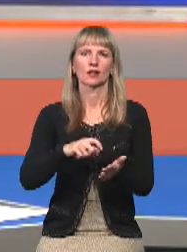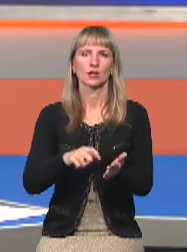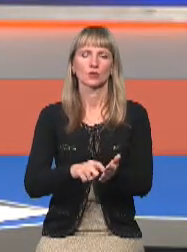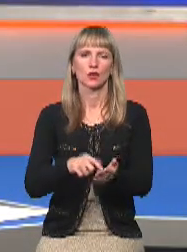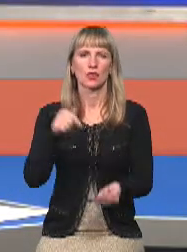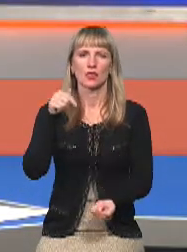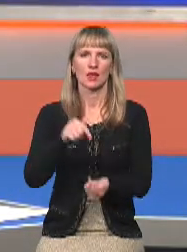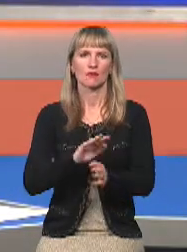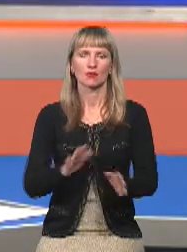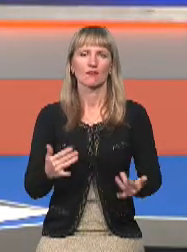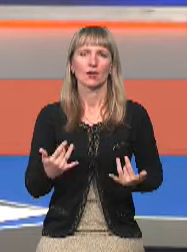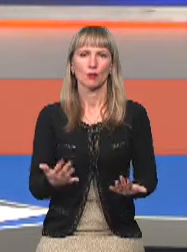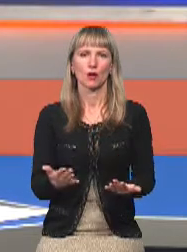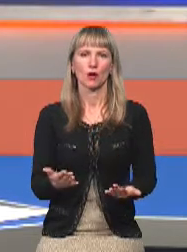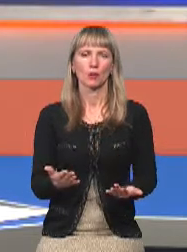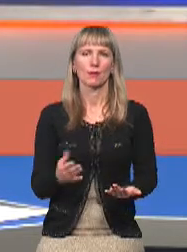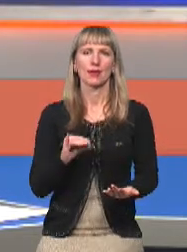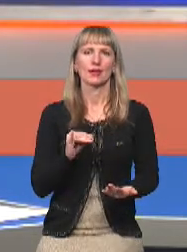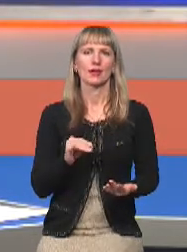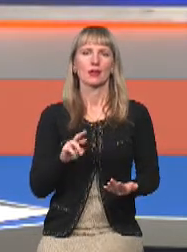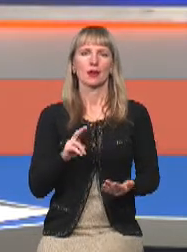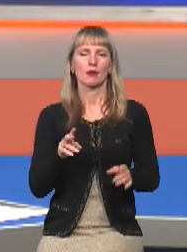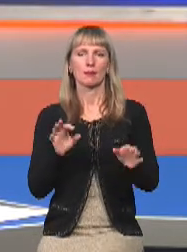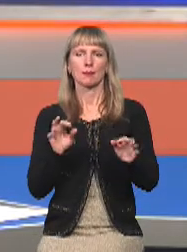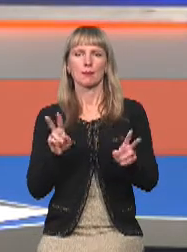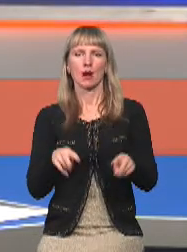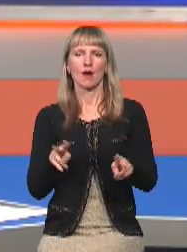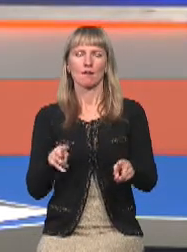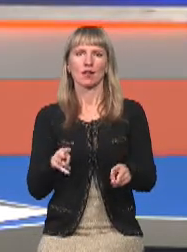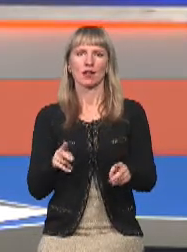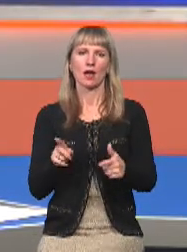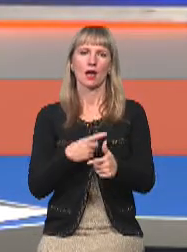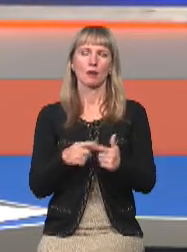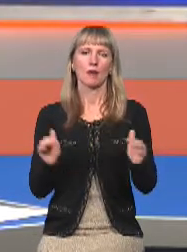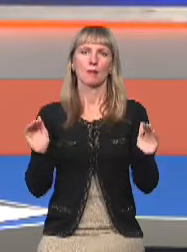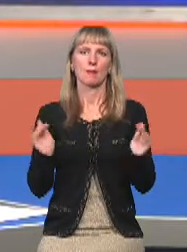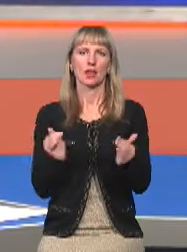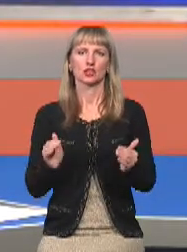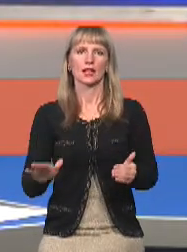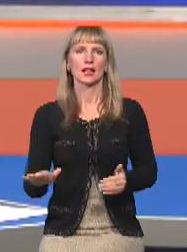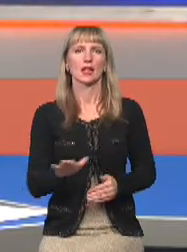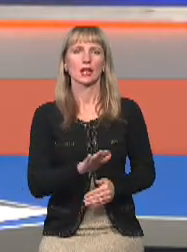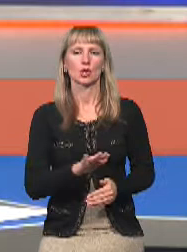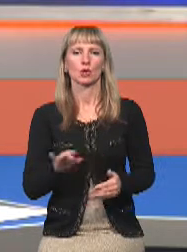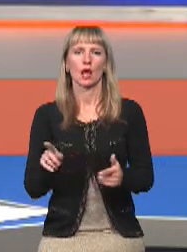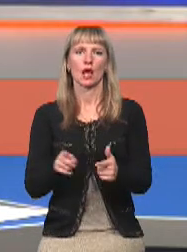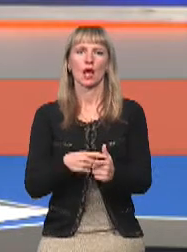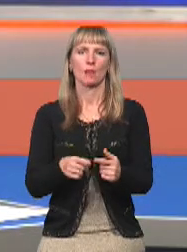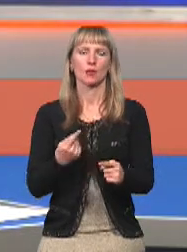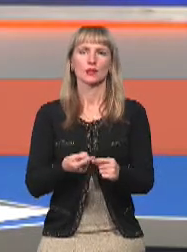не відповідає вимогам і, як правило, стоїть значно або менша територія, або